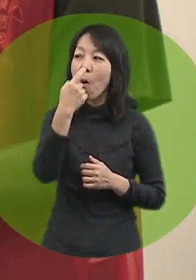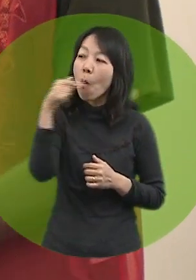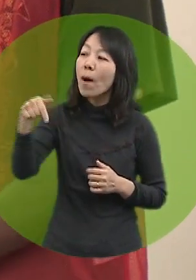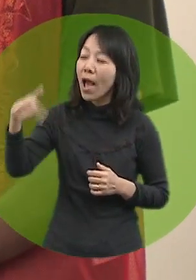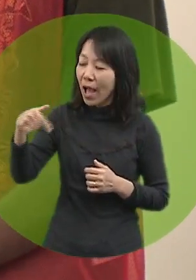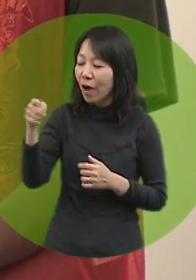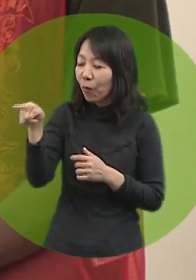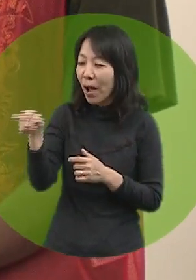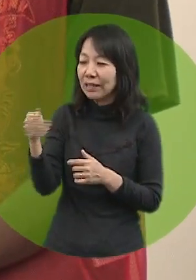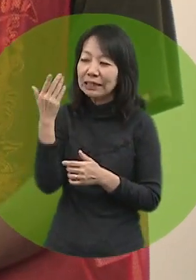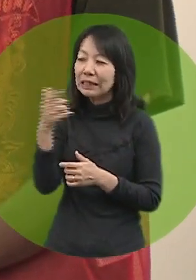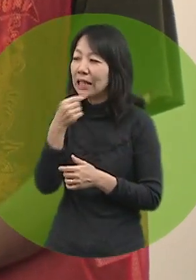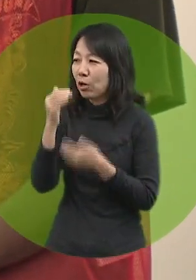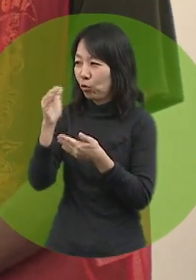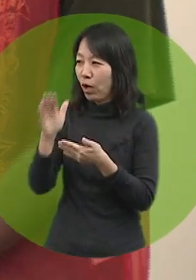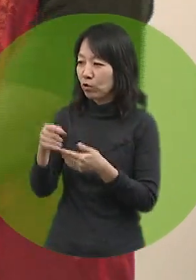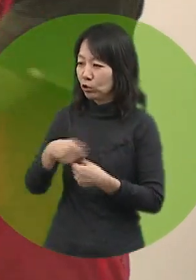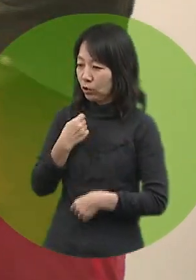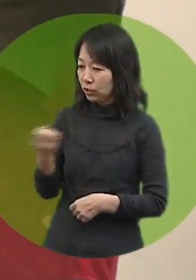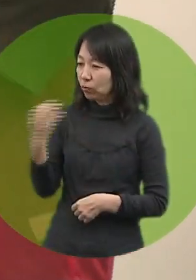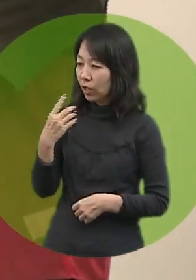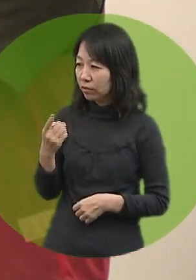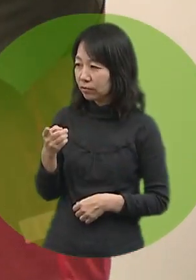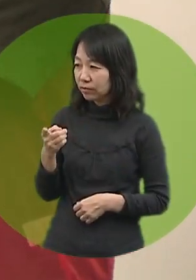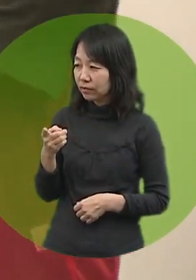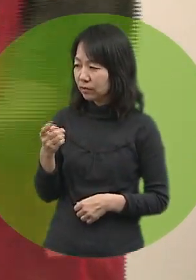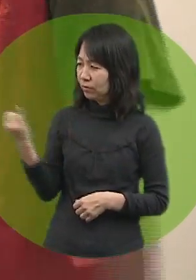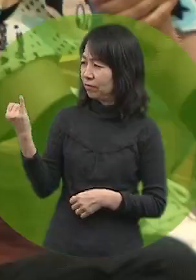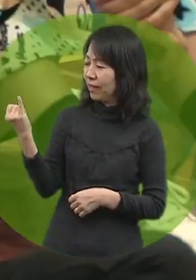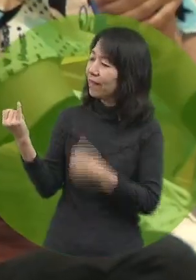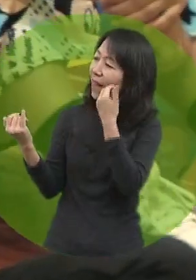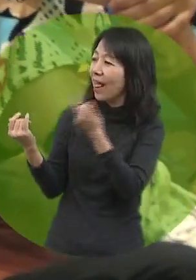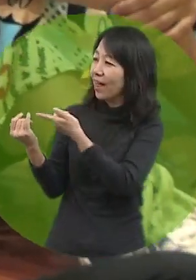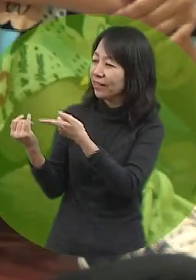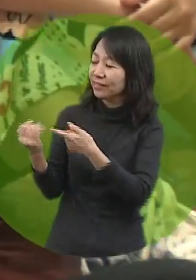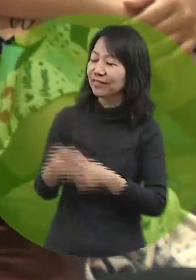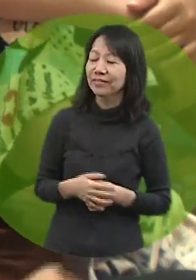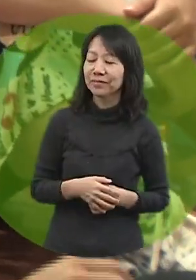きたいことがあるから正直に答えろよ、はい、この人は誰だ。 誰だばお前。